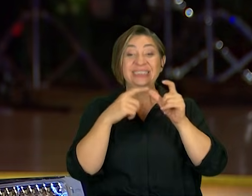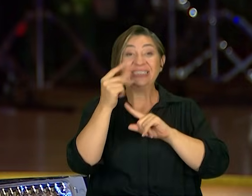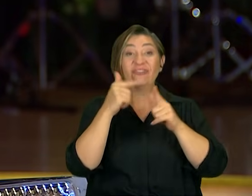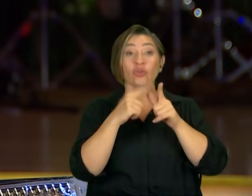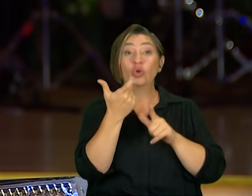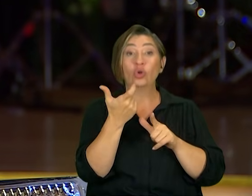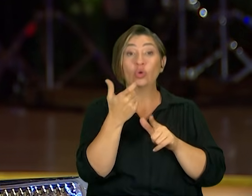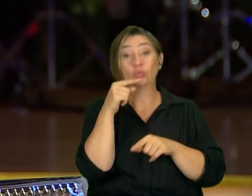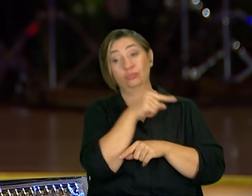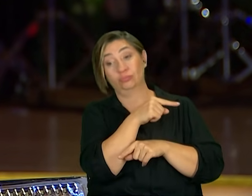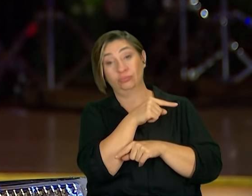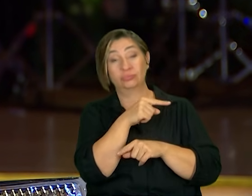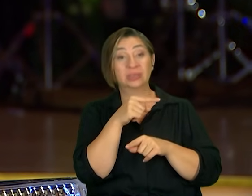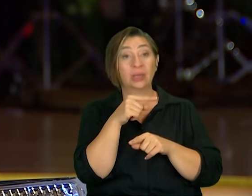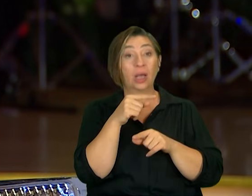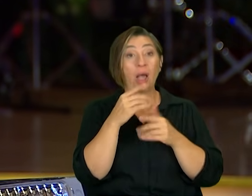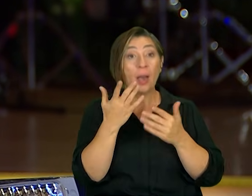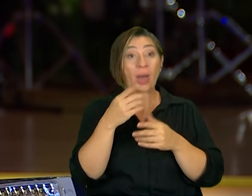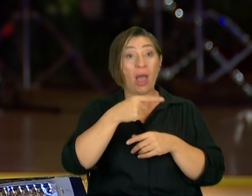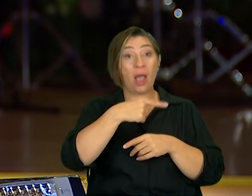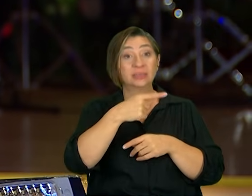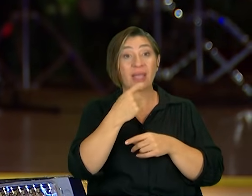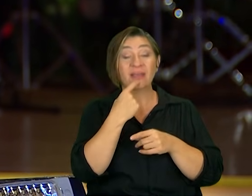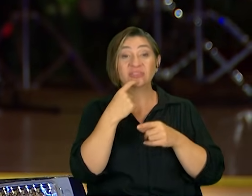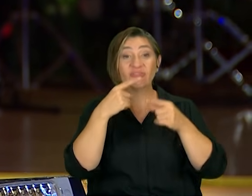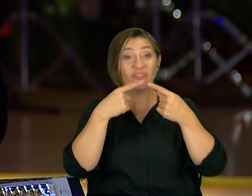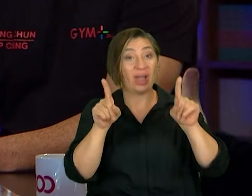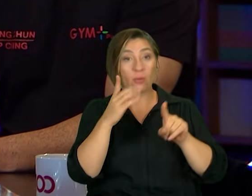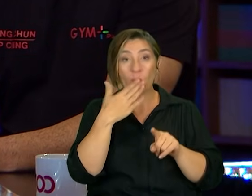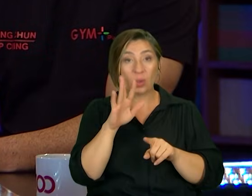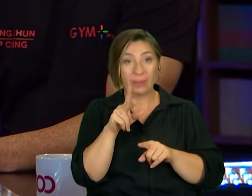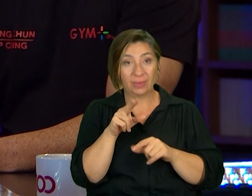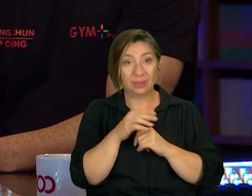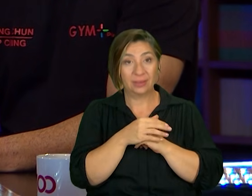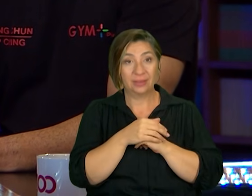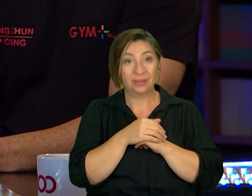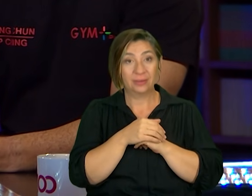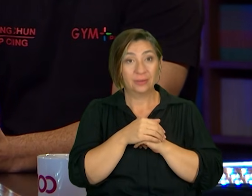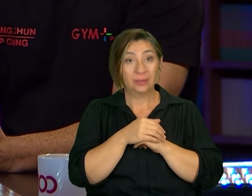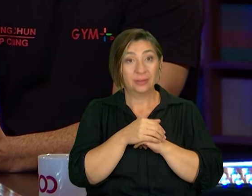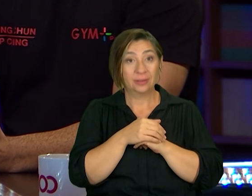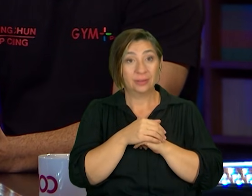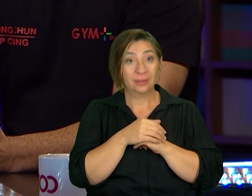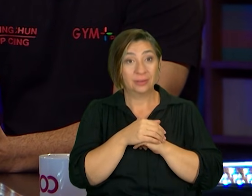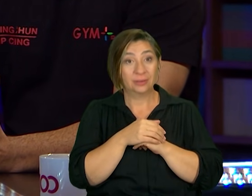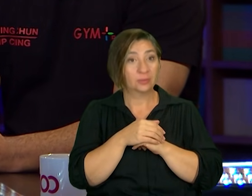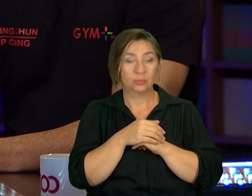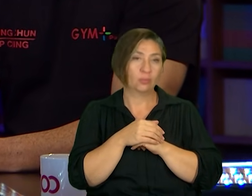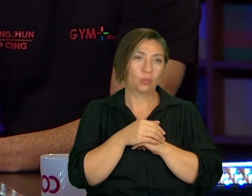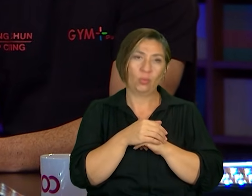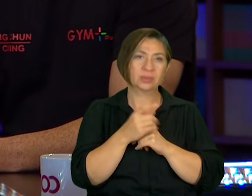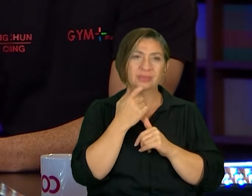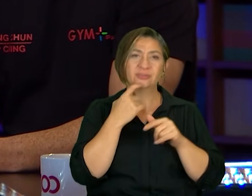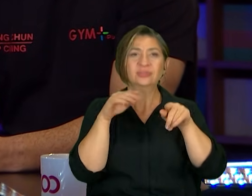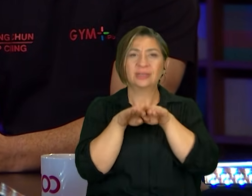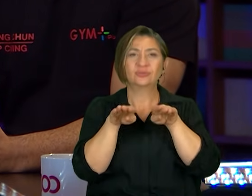diyorsunuz. Sifumuz. Halbuki aranızda bir yaş farkı yok gibi görünüyor. Var mı? Yok, hemen